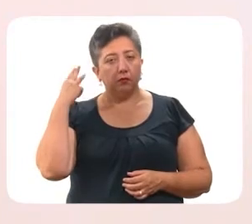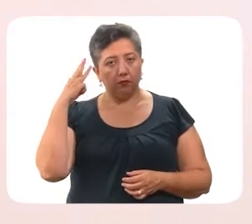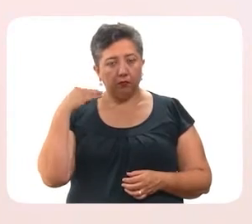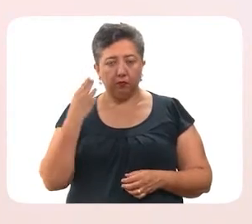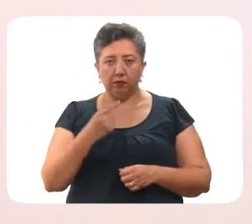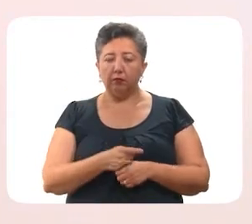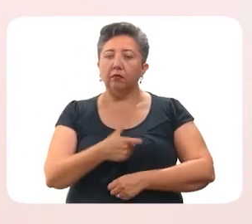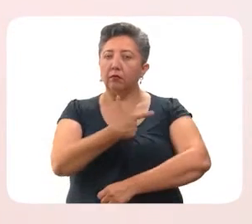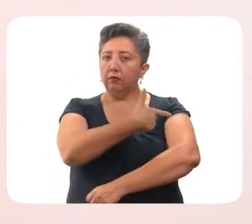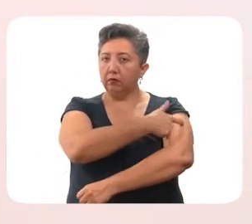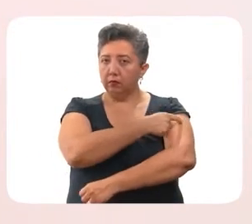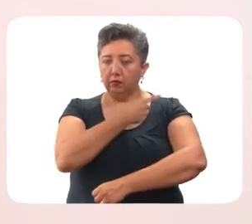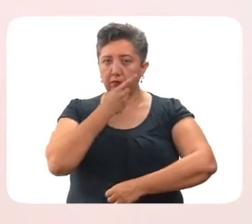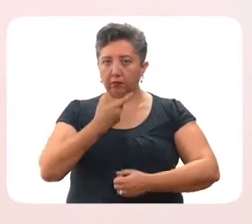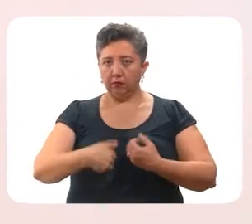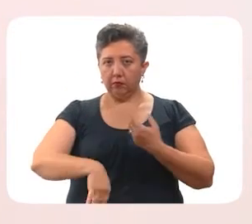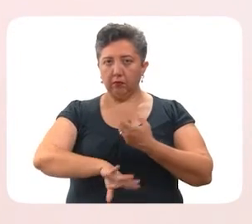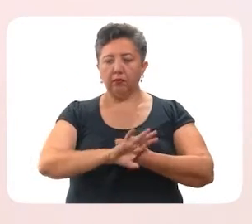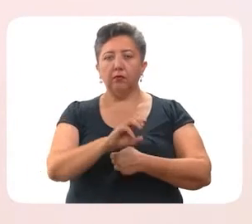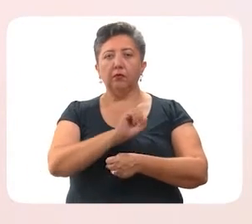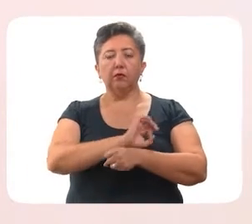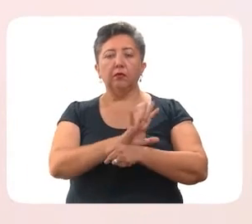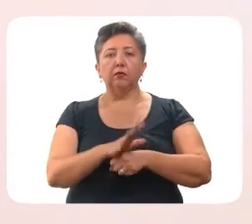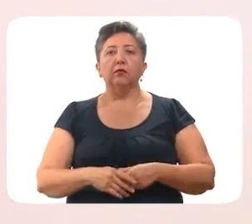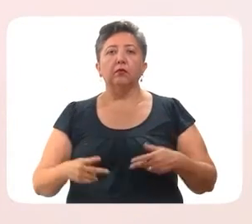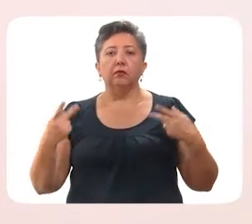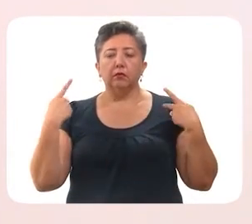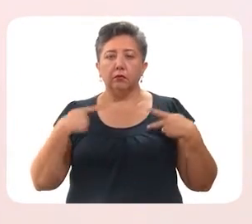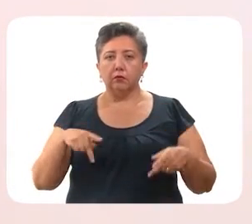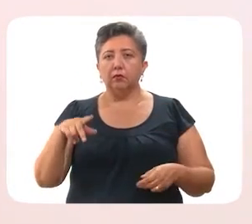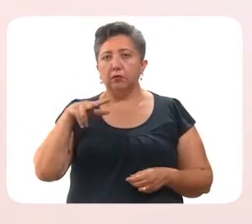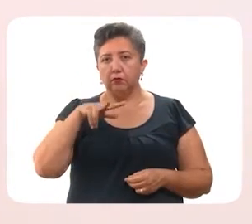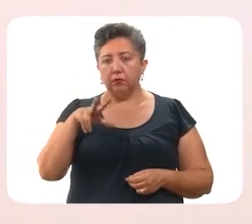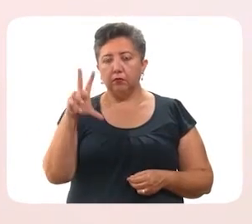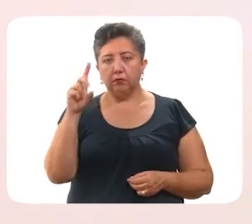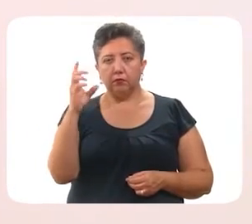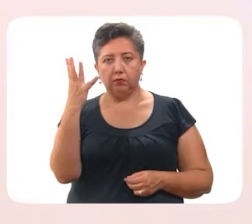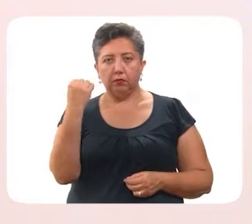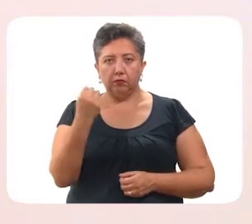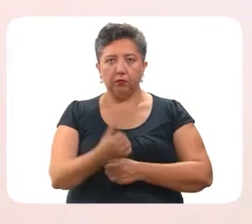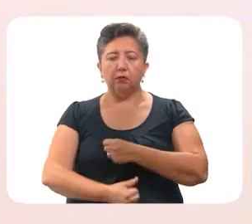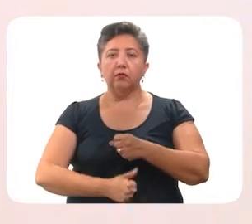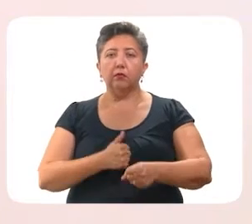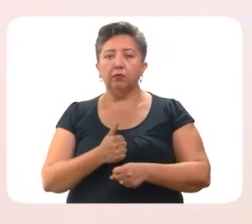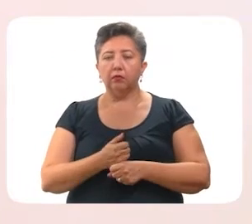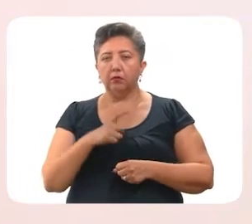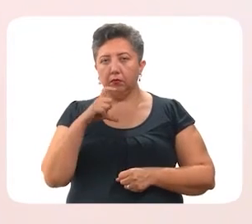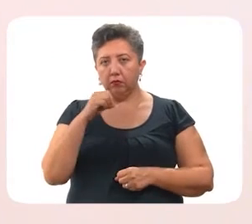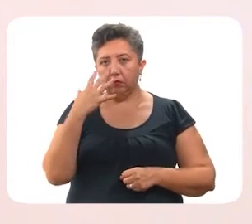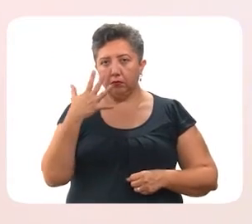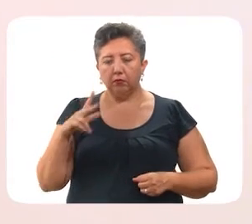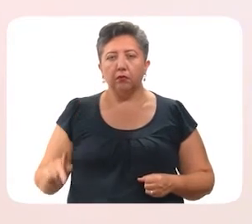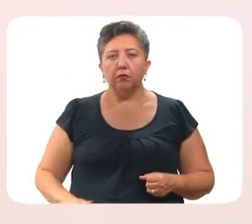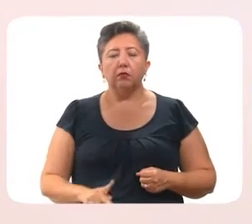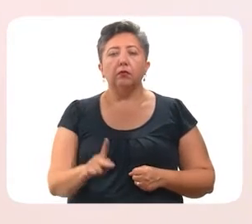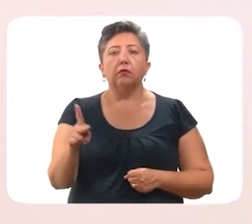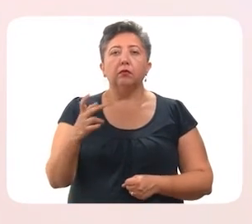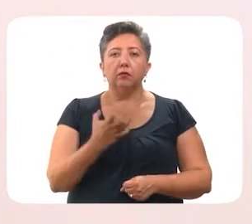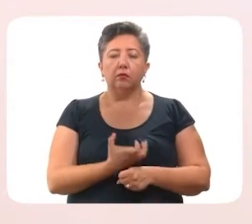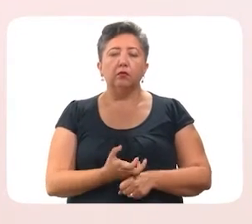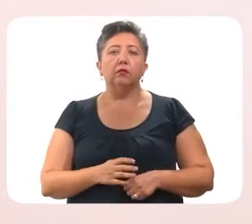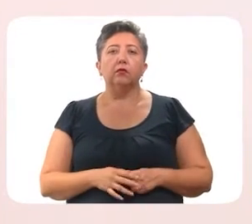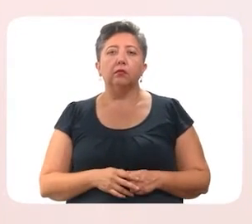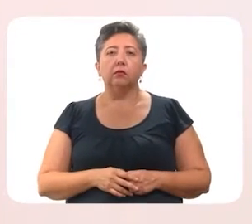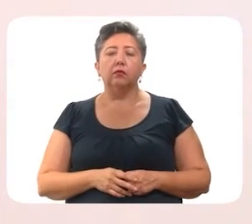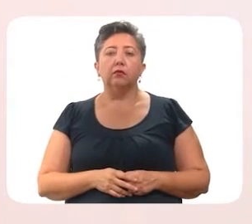huyos jazile vacuna AstraZeneca, teale jazilmako, va, tikum betbil, tukajilo, valladolid progreso, tekaštikul, hunugma, homun,